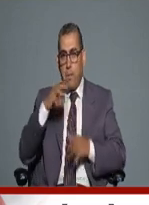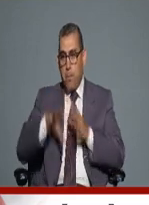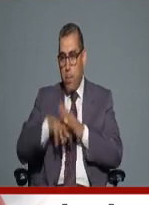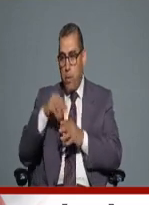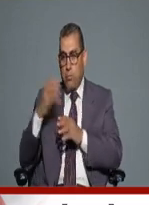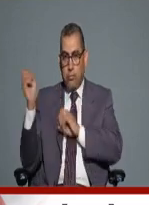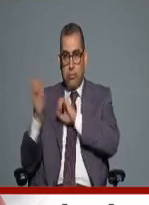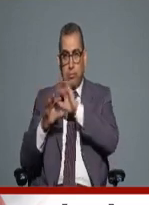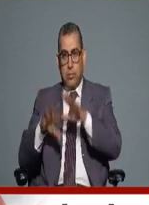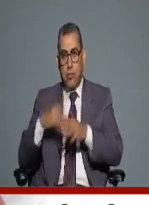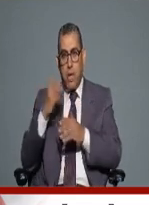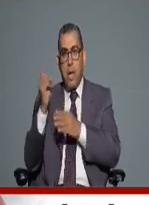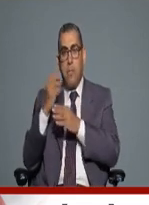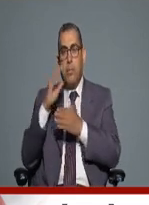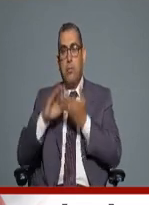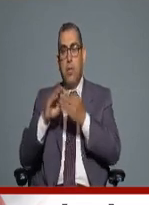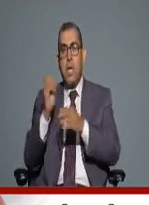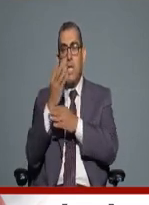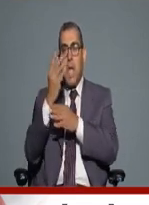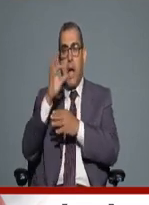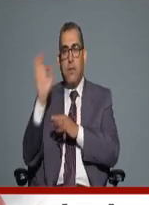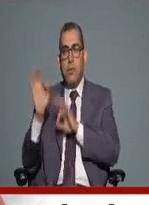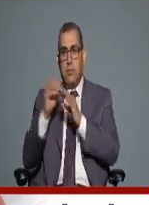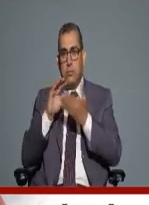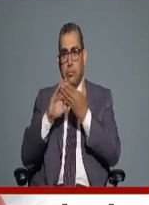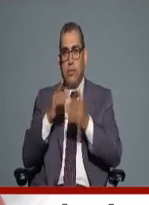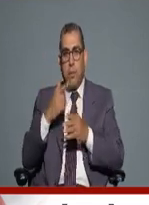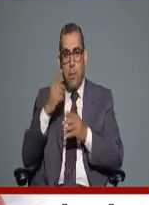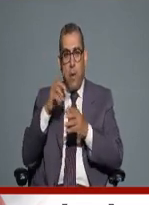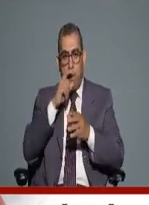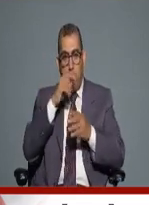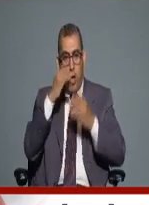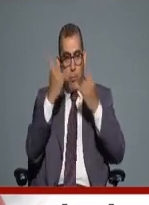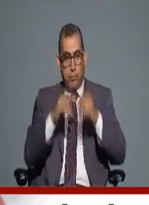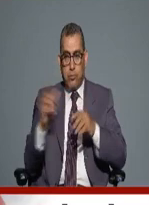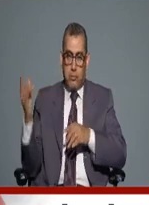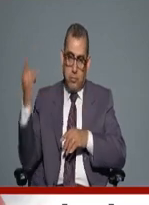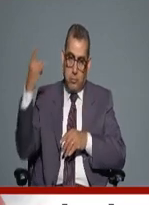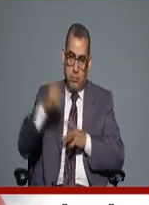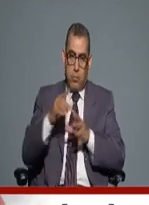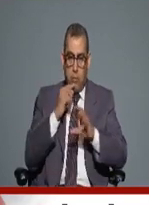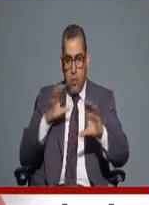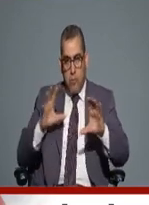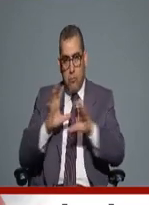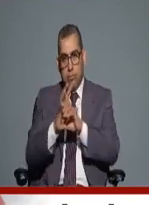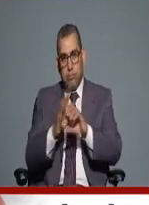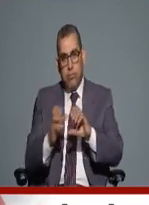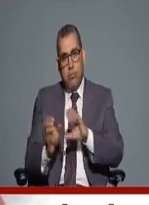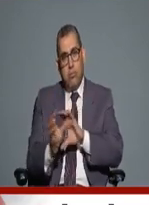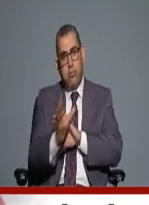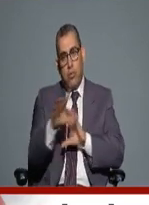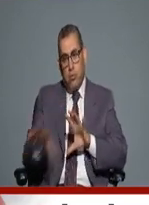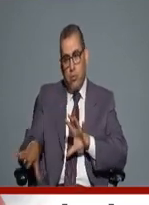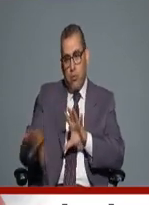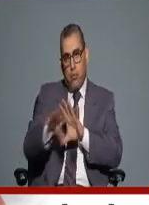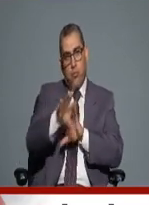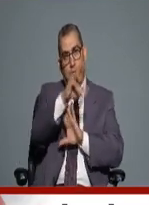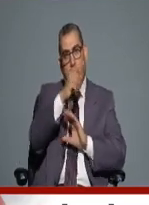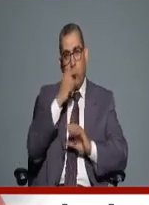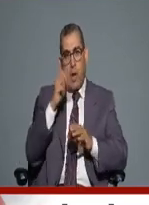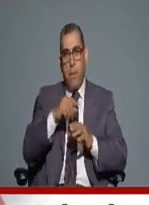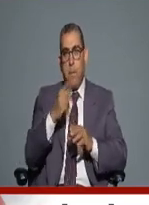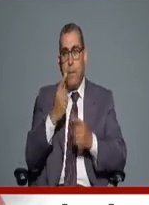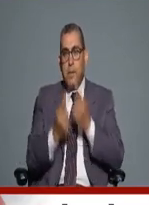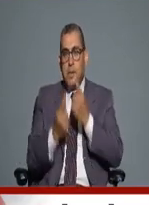دول الإسعاف بالنسبة لنا متحركة نقدر ننقلها في أي مكان في وقت سريع، ومكان تنظيف الأعشاب